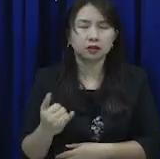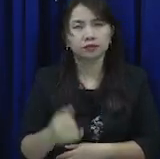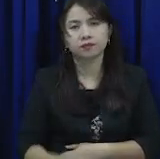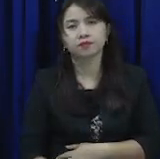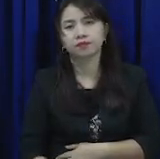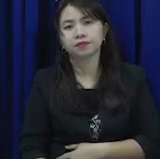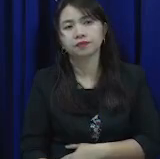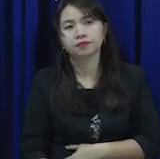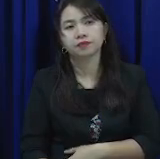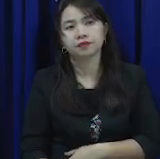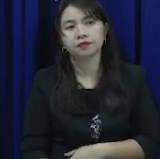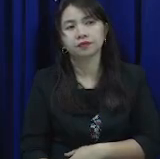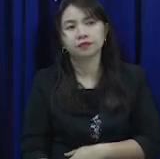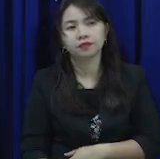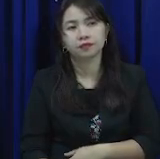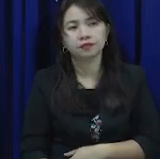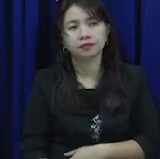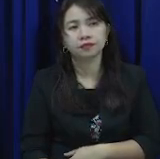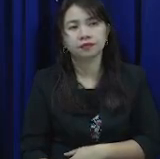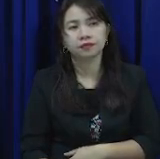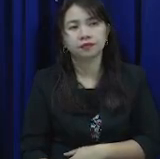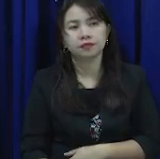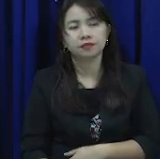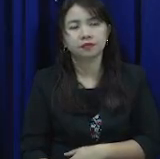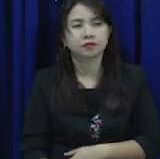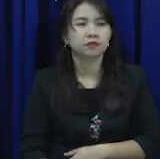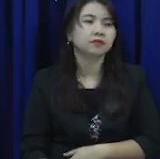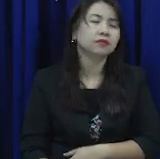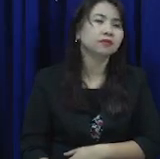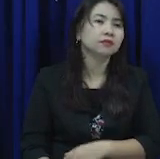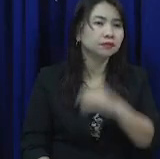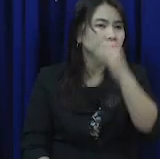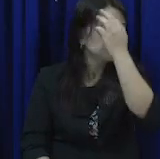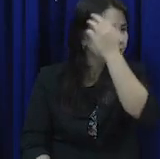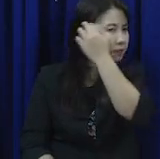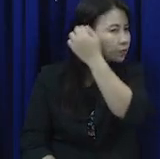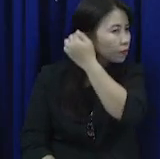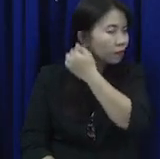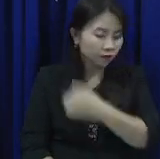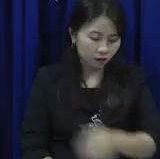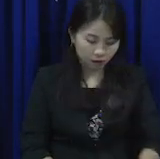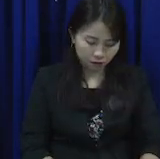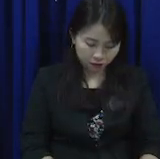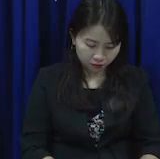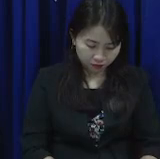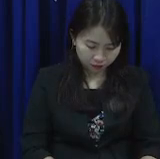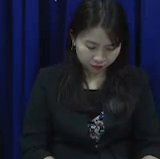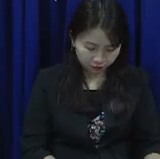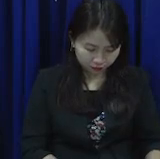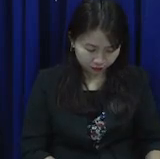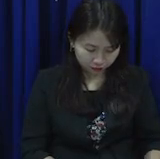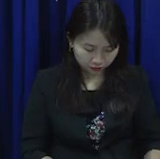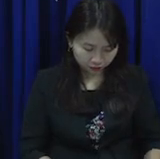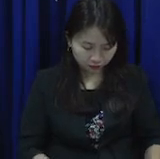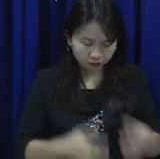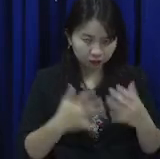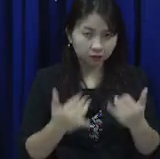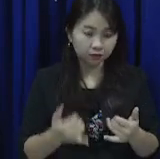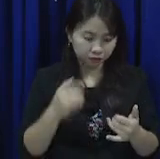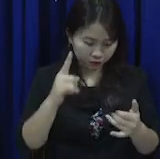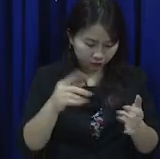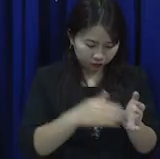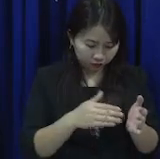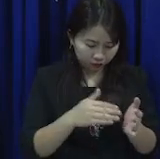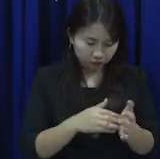offering ko Php2 you see that's the best way yeah oh nag-iipon ka ba para sa